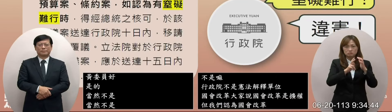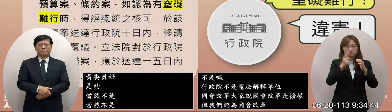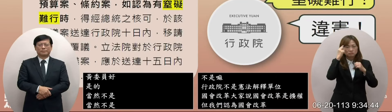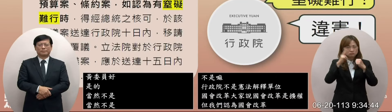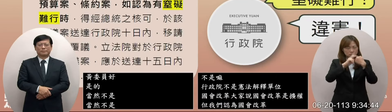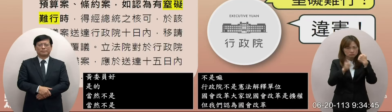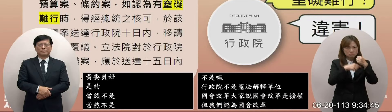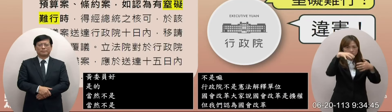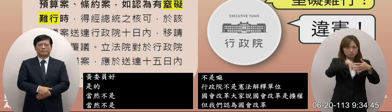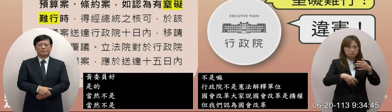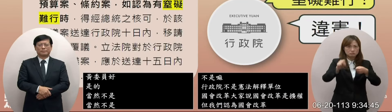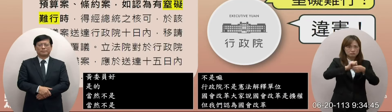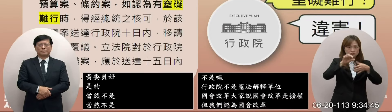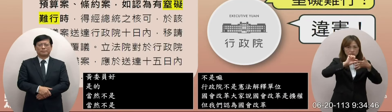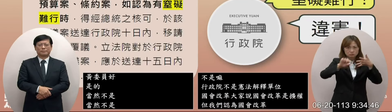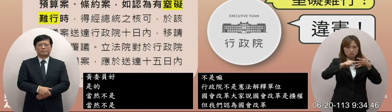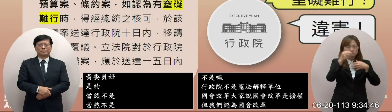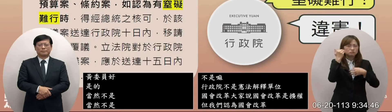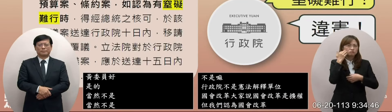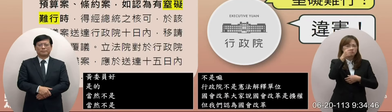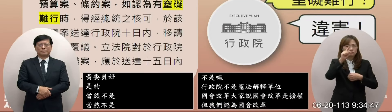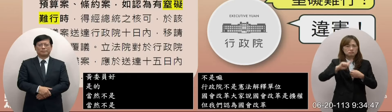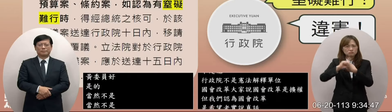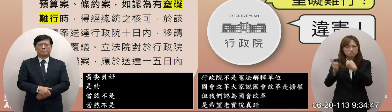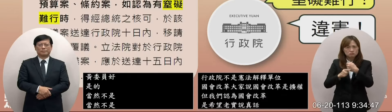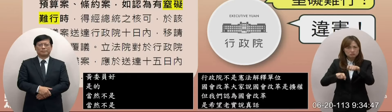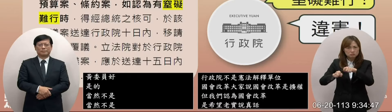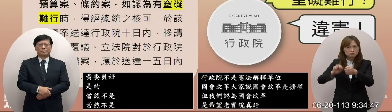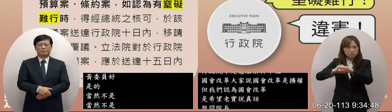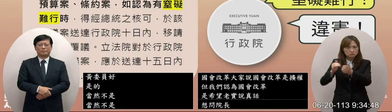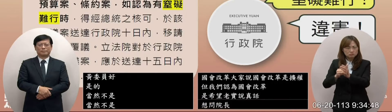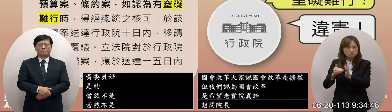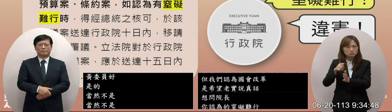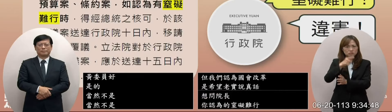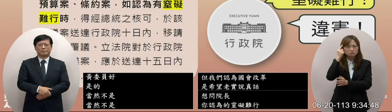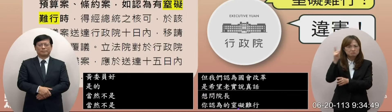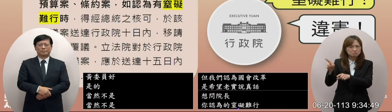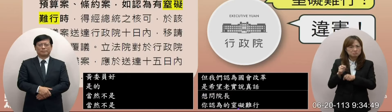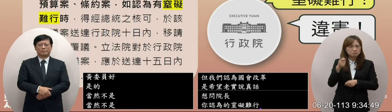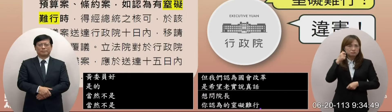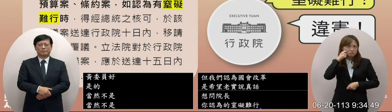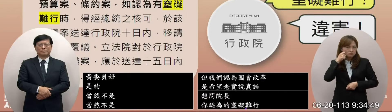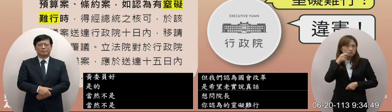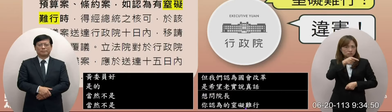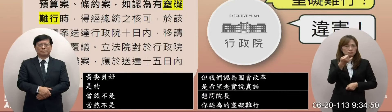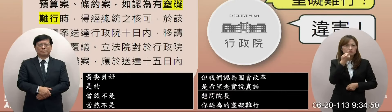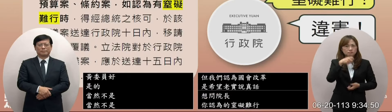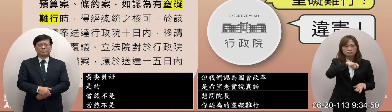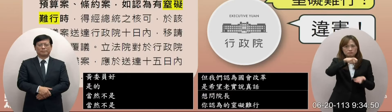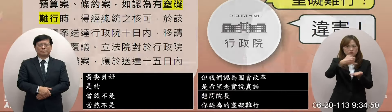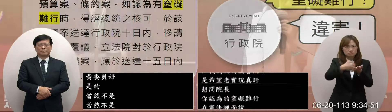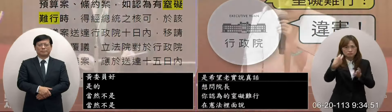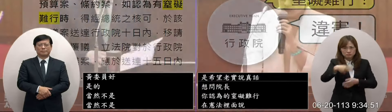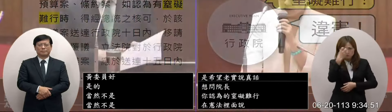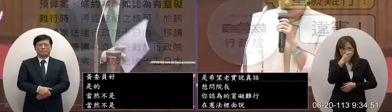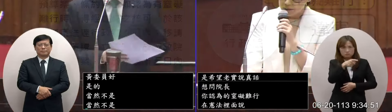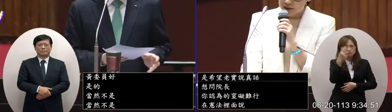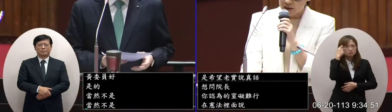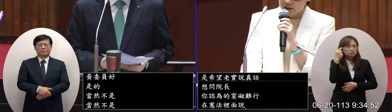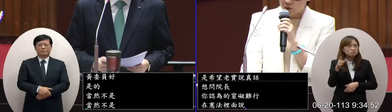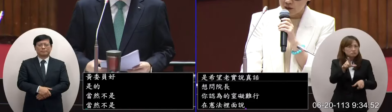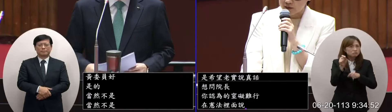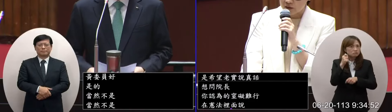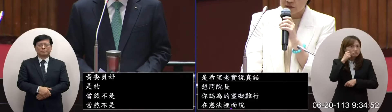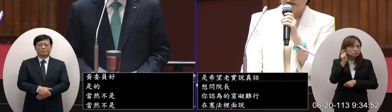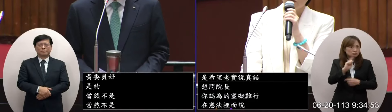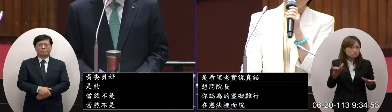决议的法律案你认为有挚爱难行的时候，你可以提出复议案，那什么是你认为的挚爱难行？还是你